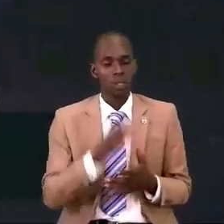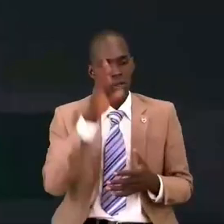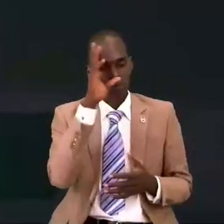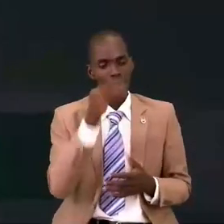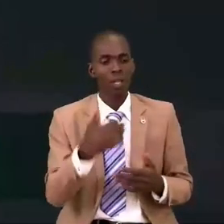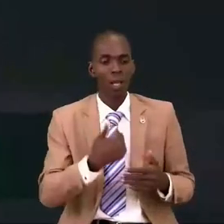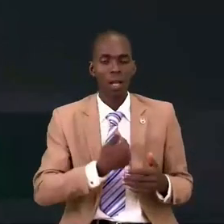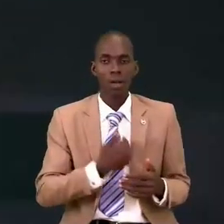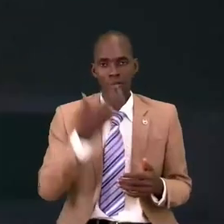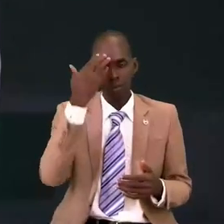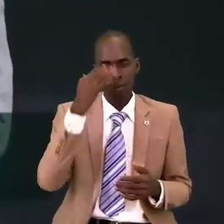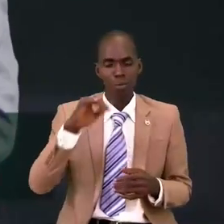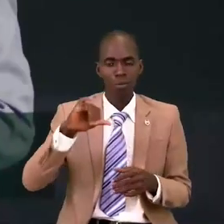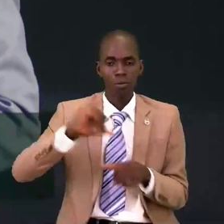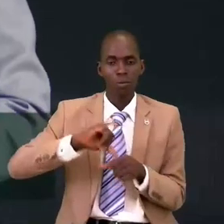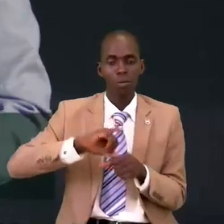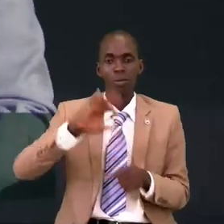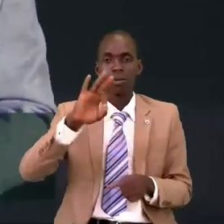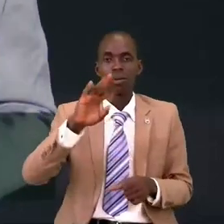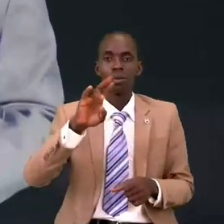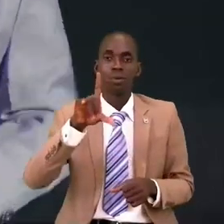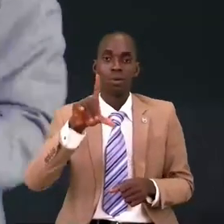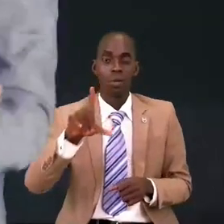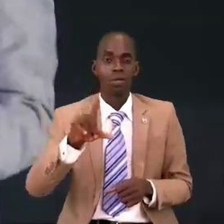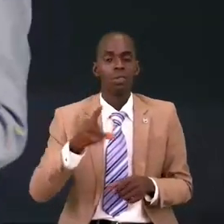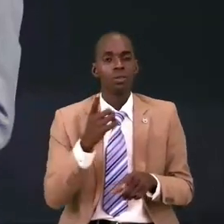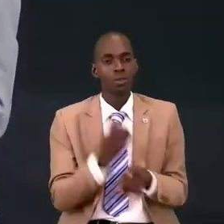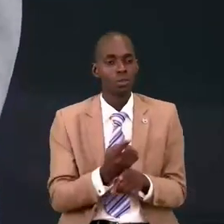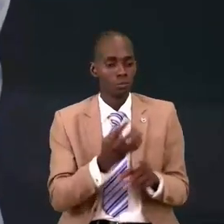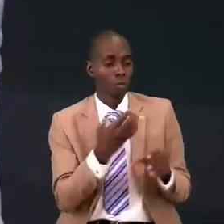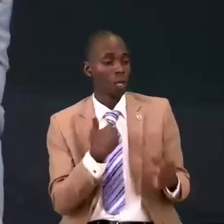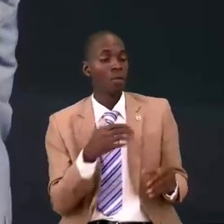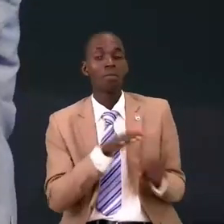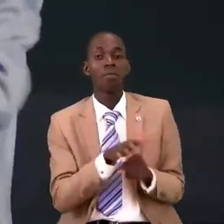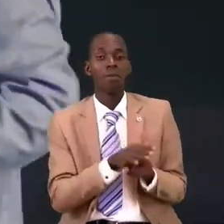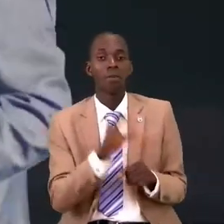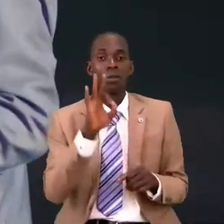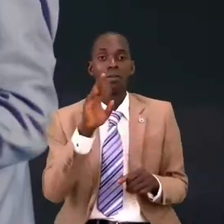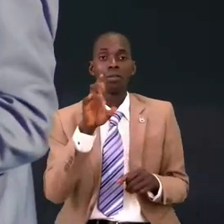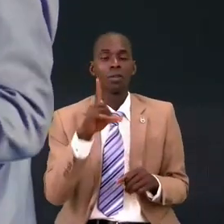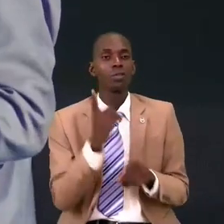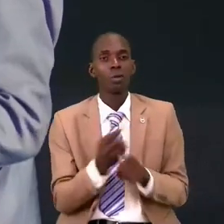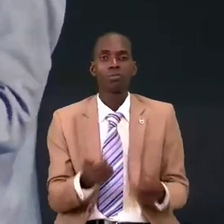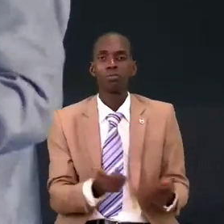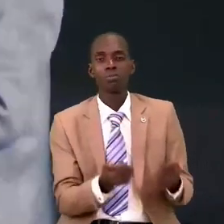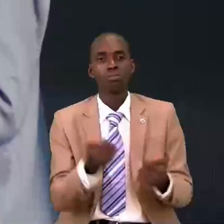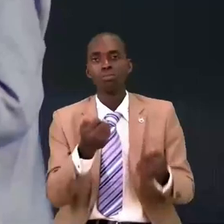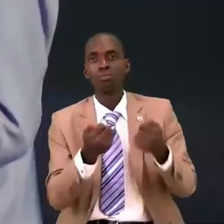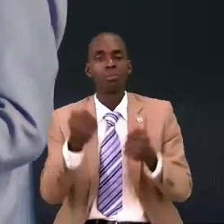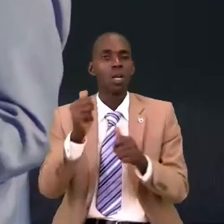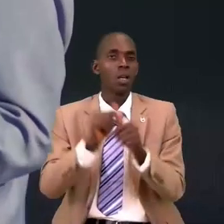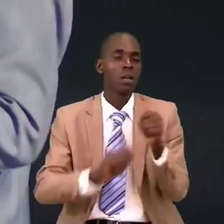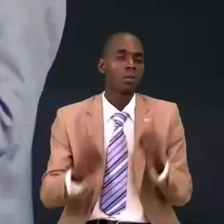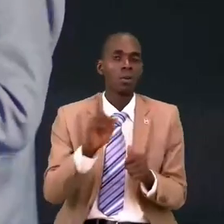il conduit. Il dépasse le point de contrôle, il conduit, il repasse encore. Et on